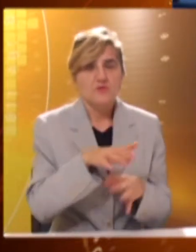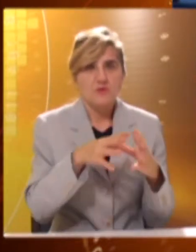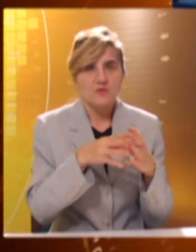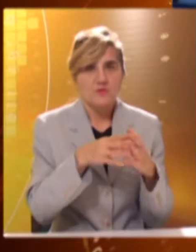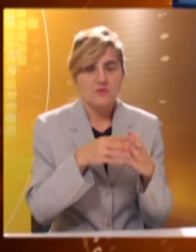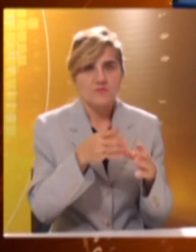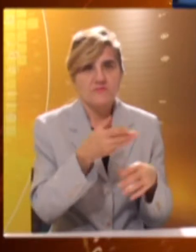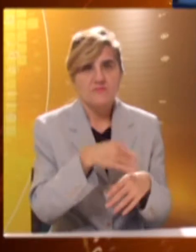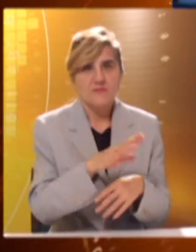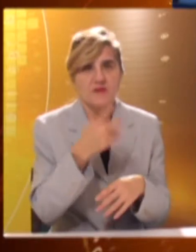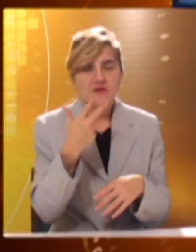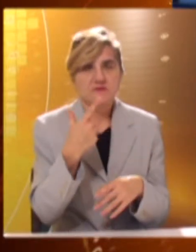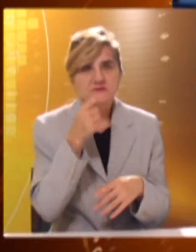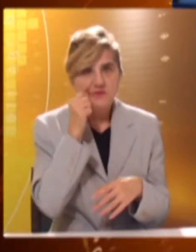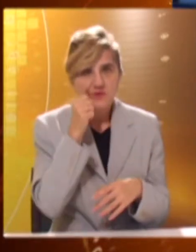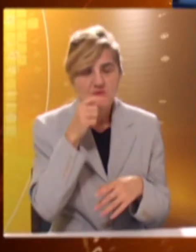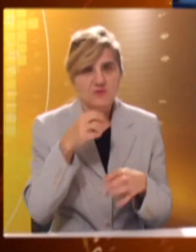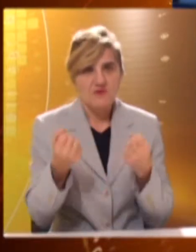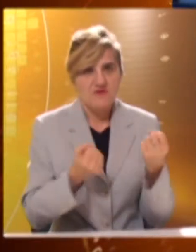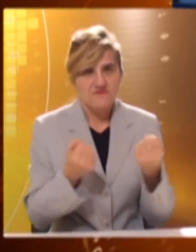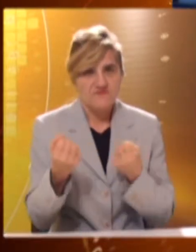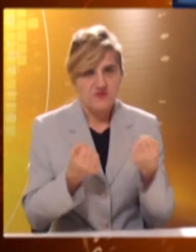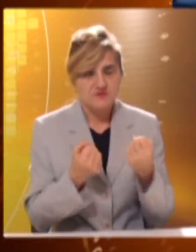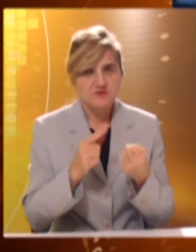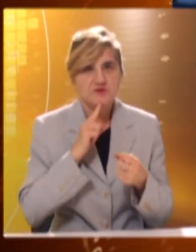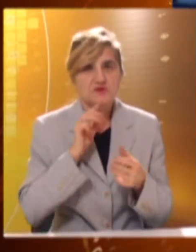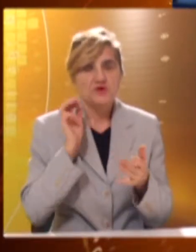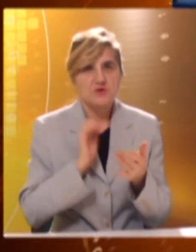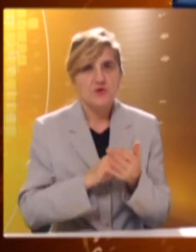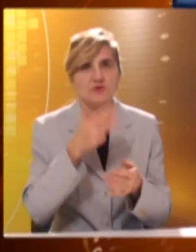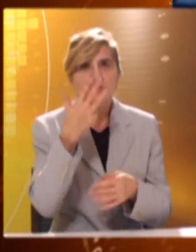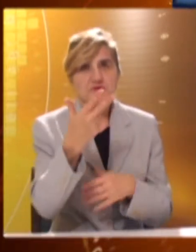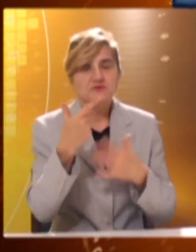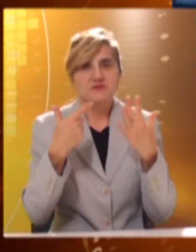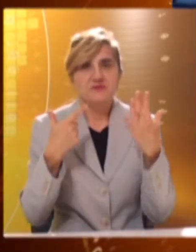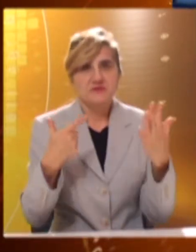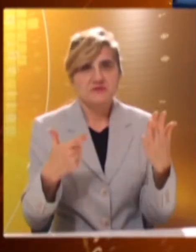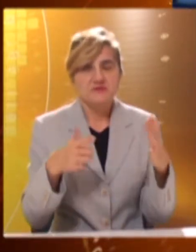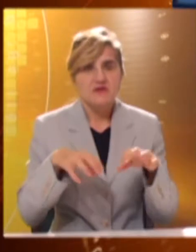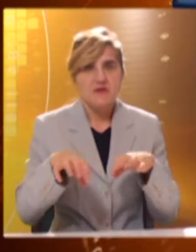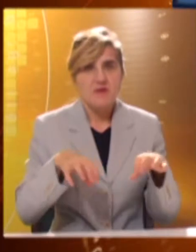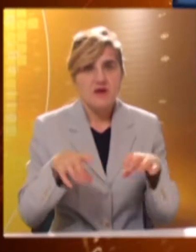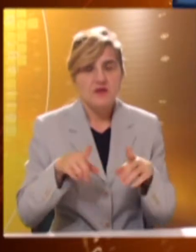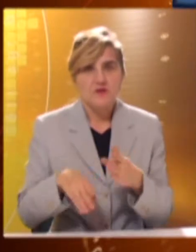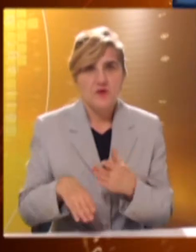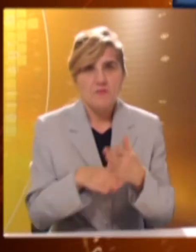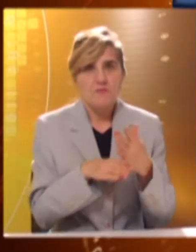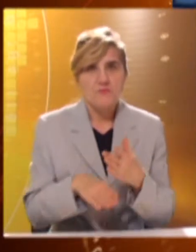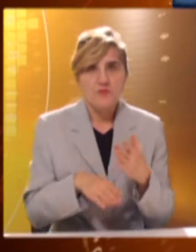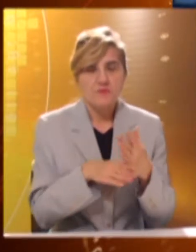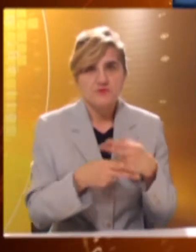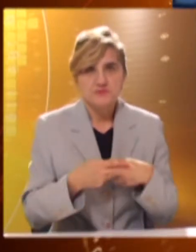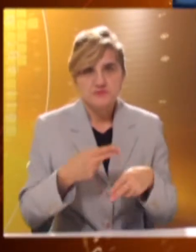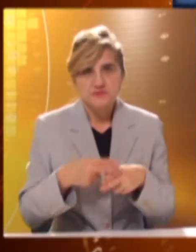raznih radnih mašina, a 47 su ljudi koji pomažu, odnosno pomoćni radnici.